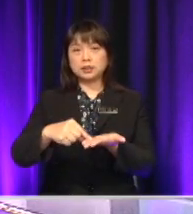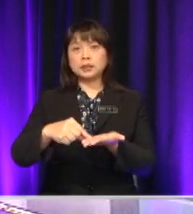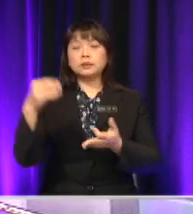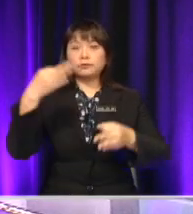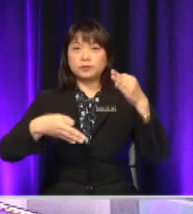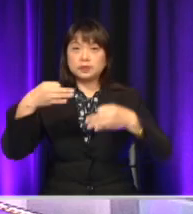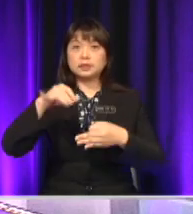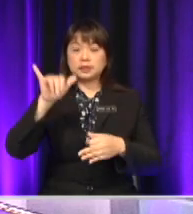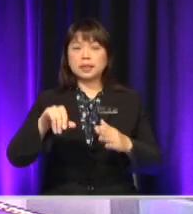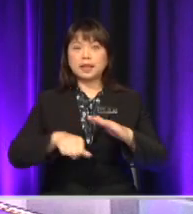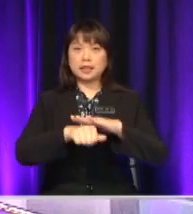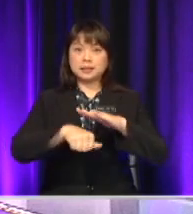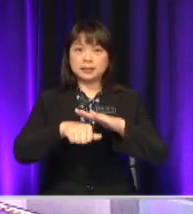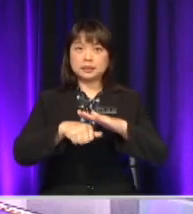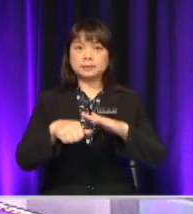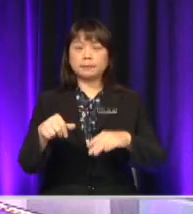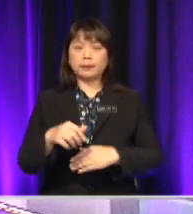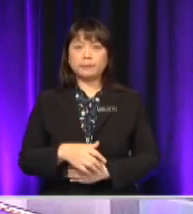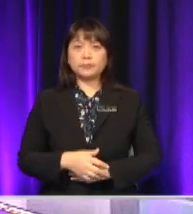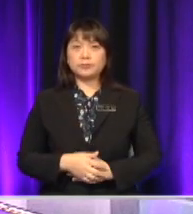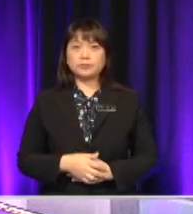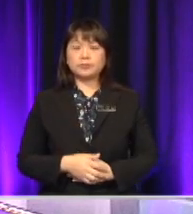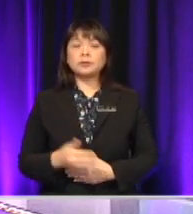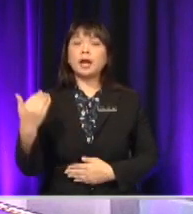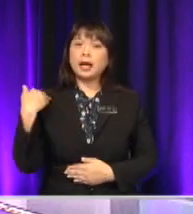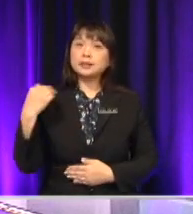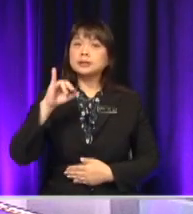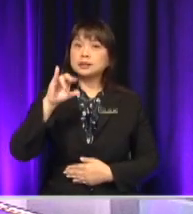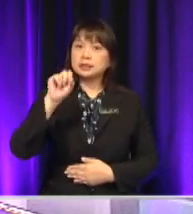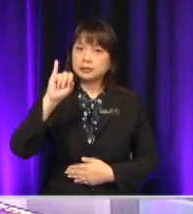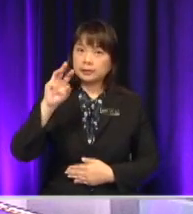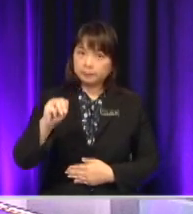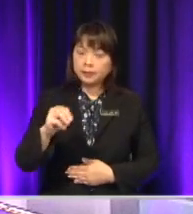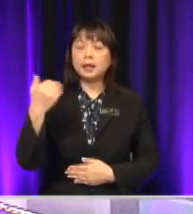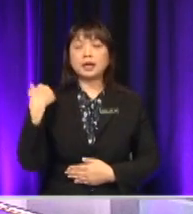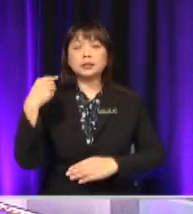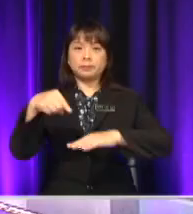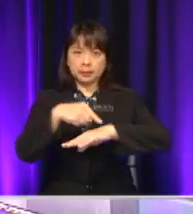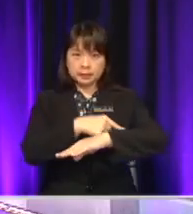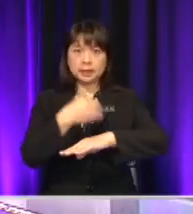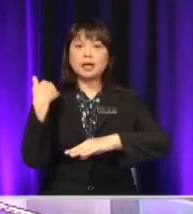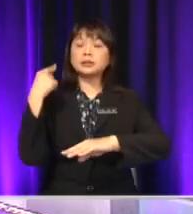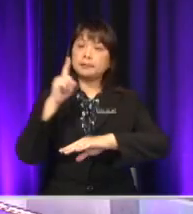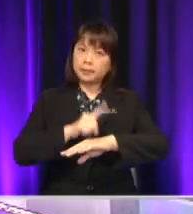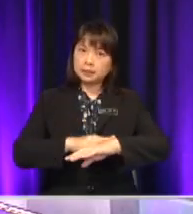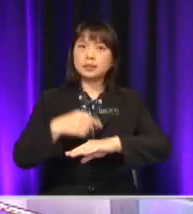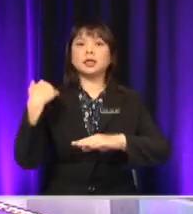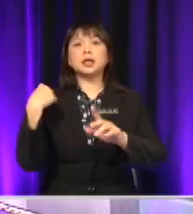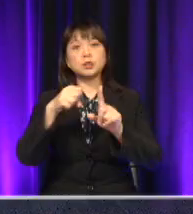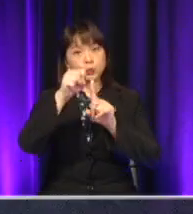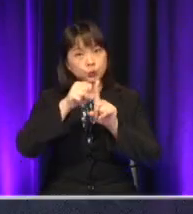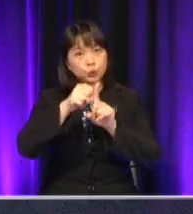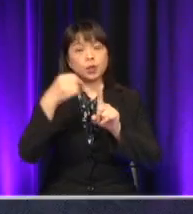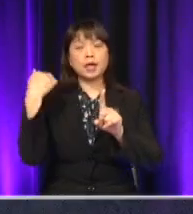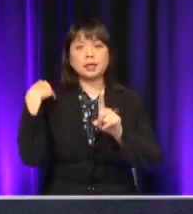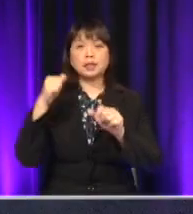yang asas. Kan ada jisim, ada panjang, ada masa, ada suhu, ada arus